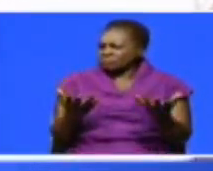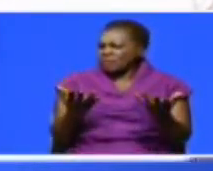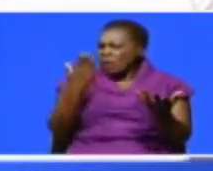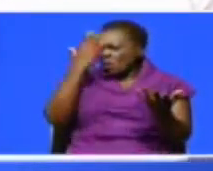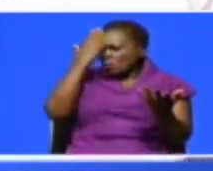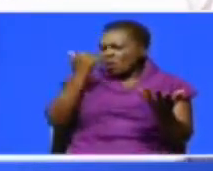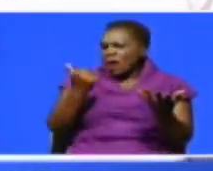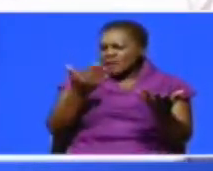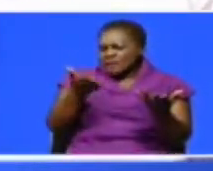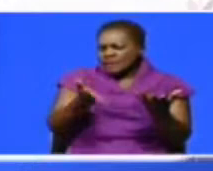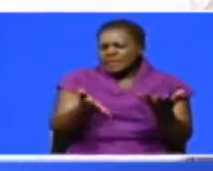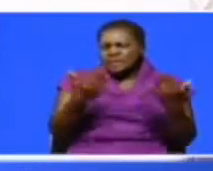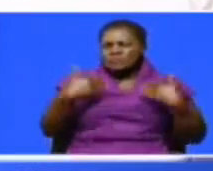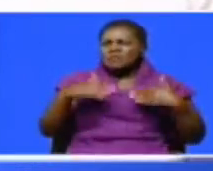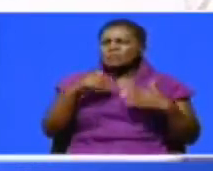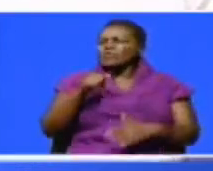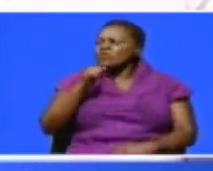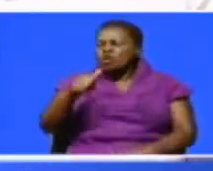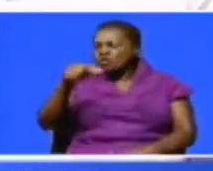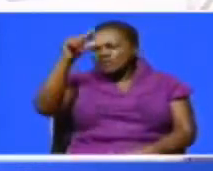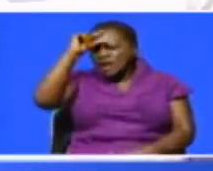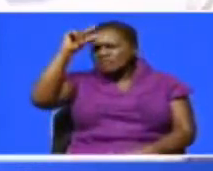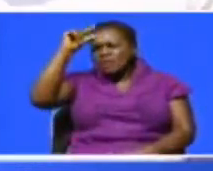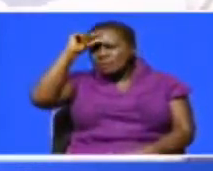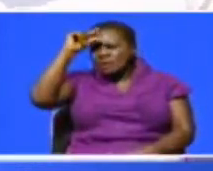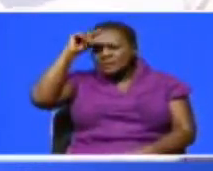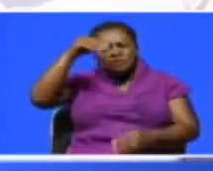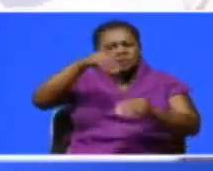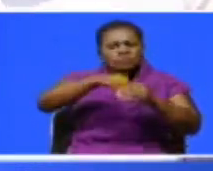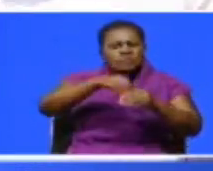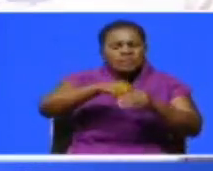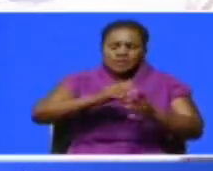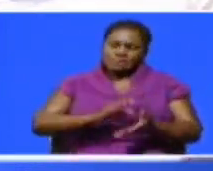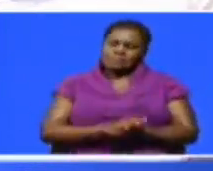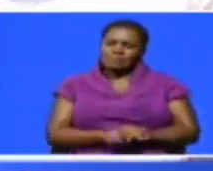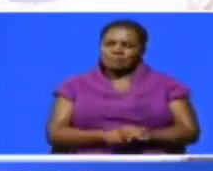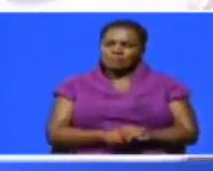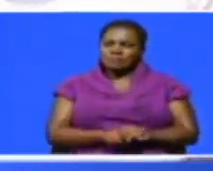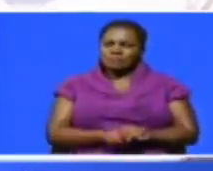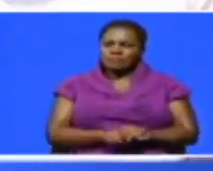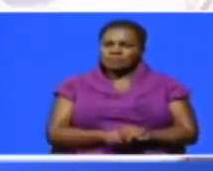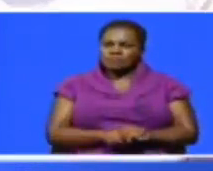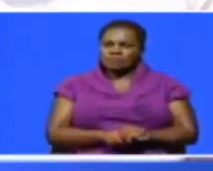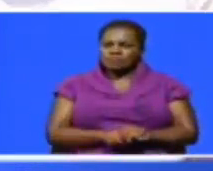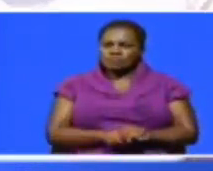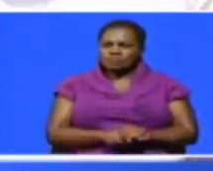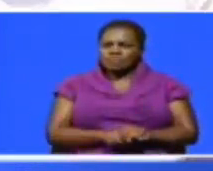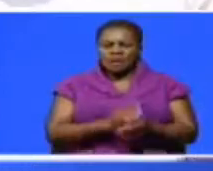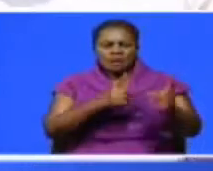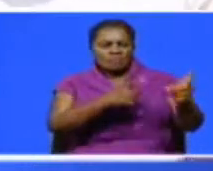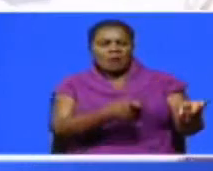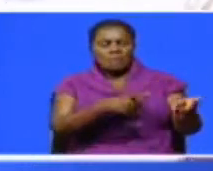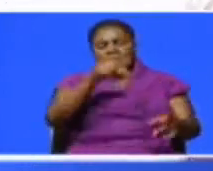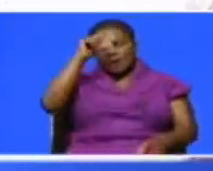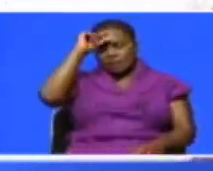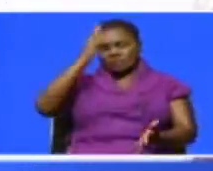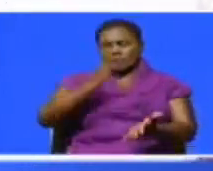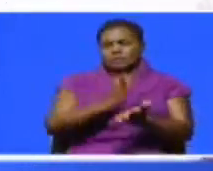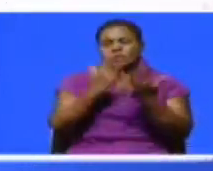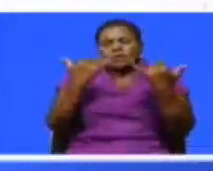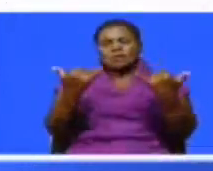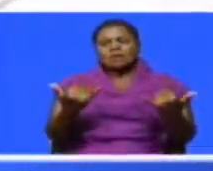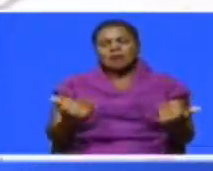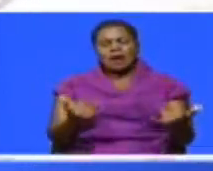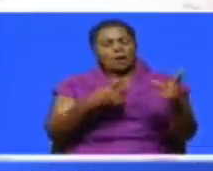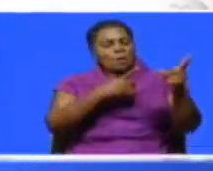Kwani watu abana kuwa kitu katika serikali? Sisi tukalaumu serikali. Na hata sasa